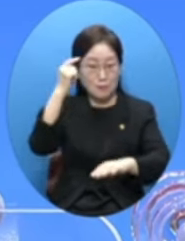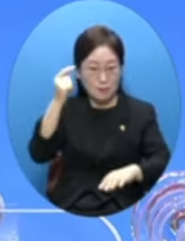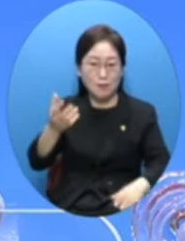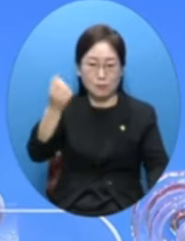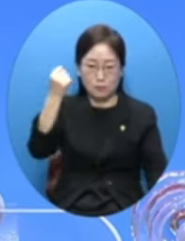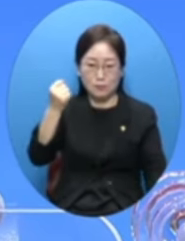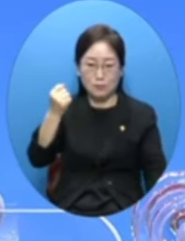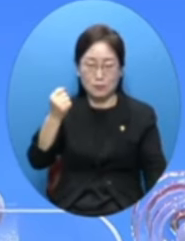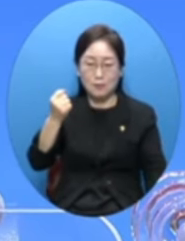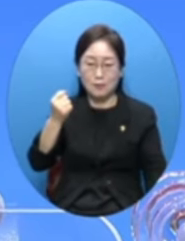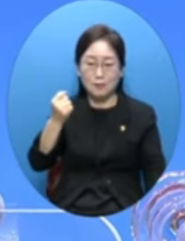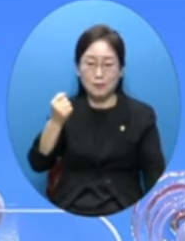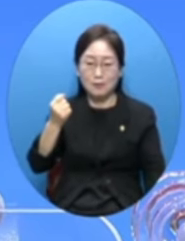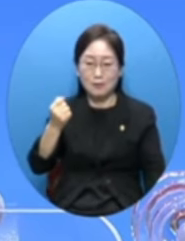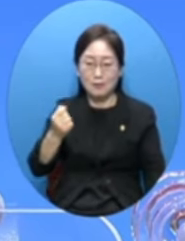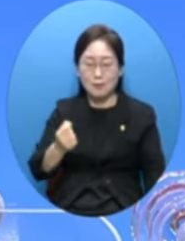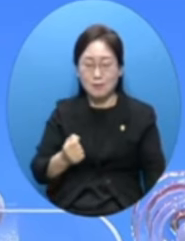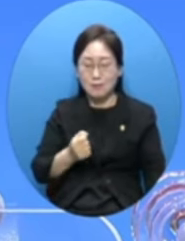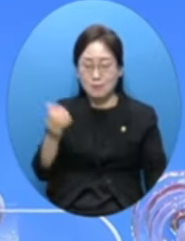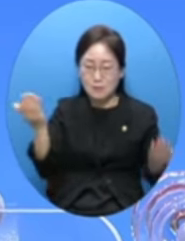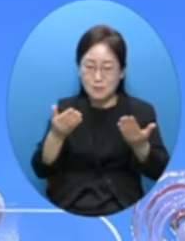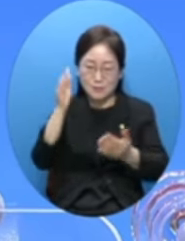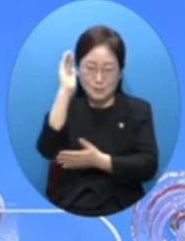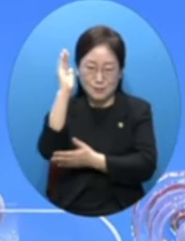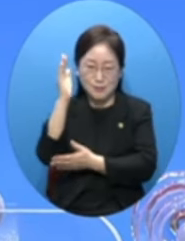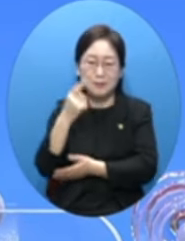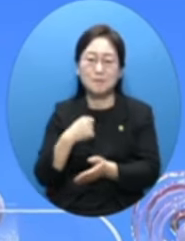그런 열정을 갖고 귀한 사역을 감당했습니다.